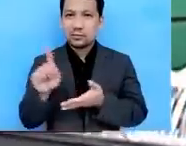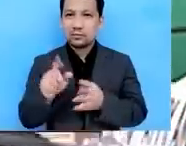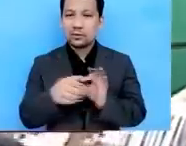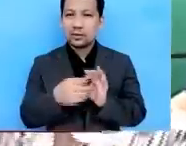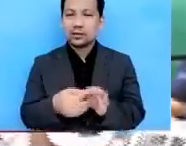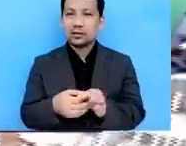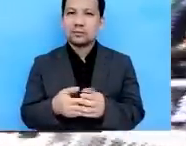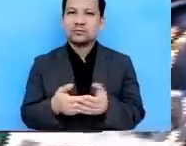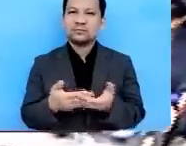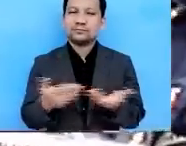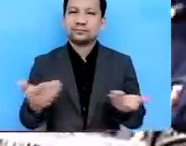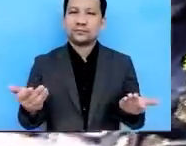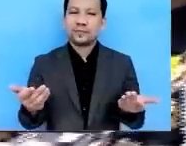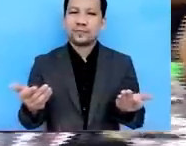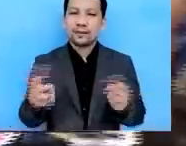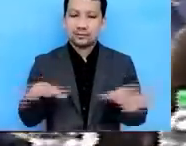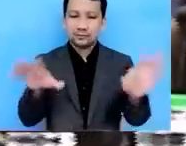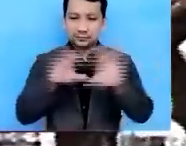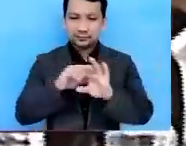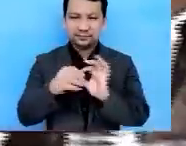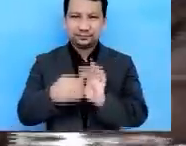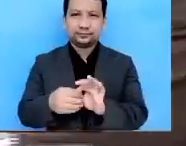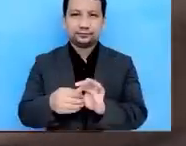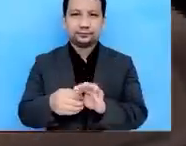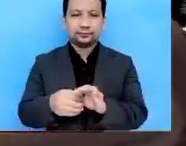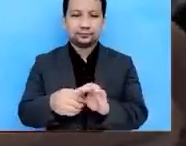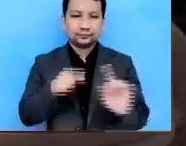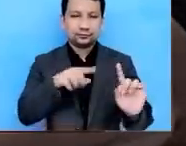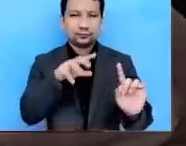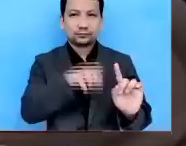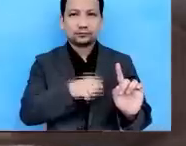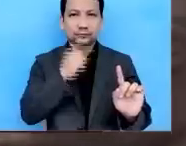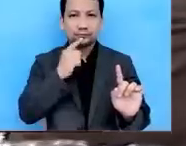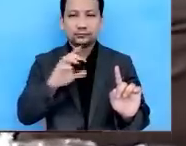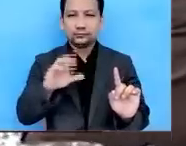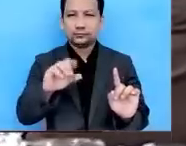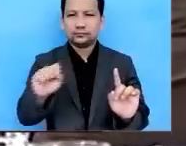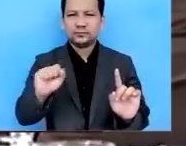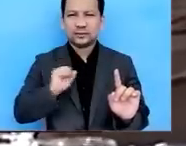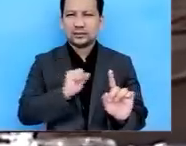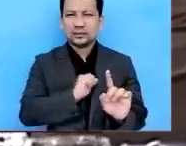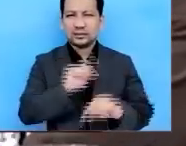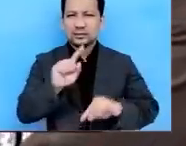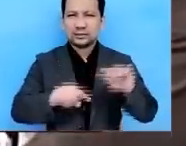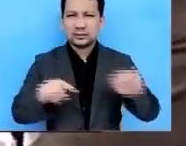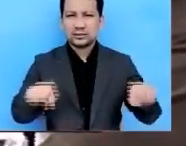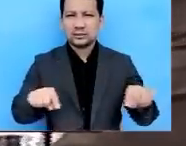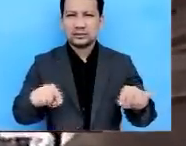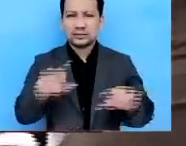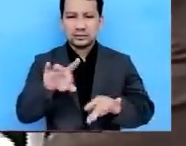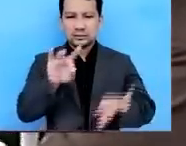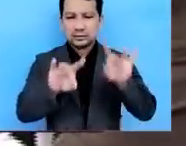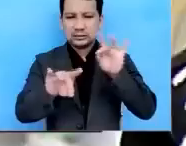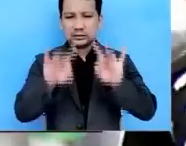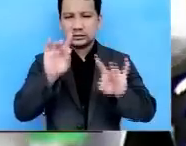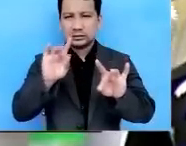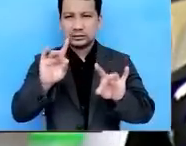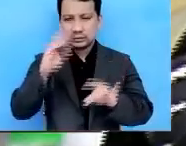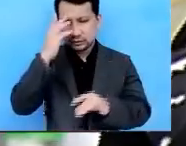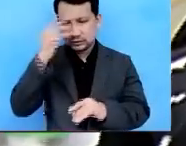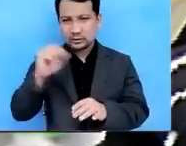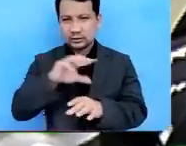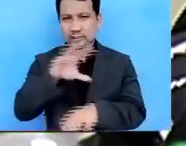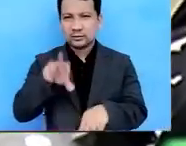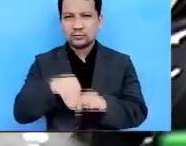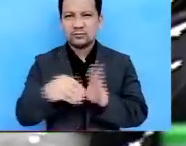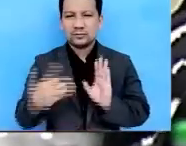Bago matapos ang pagdinig, pina-cite in contempt ng Senado si Alabata dahil sa tinawag nilang selective memory nito. Muli namang humarap